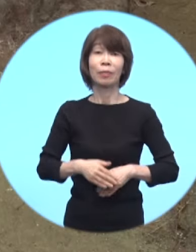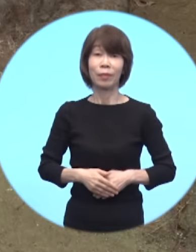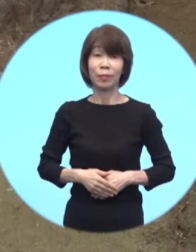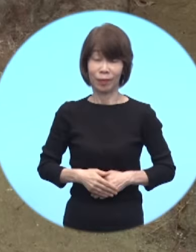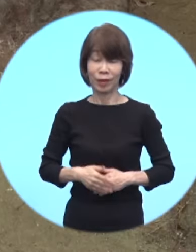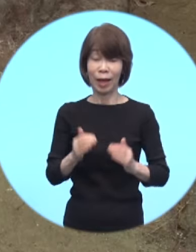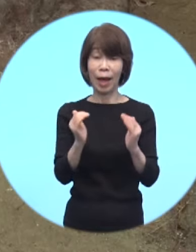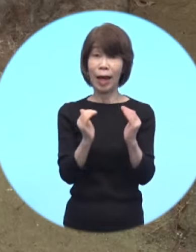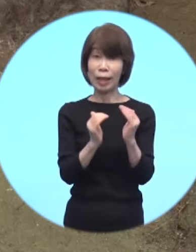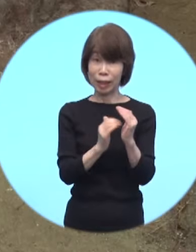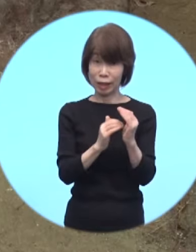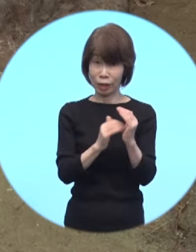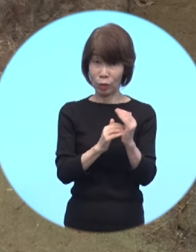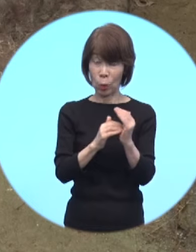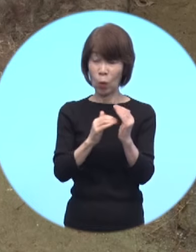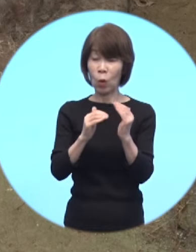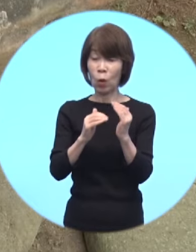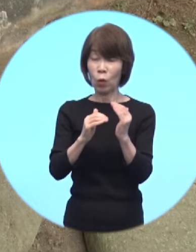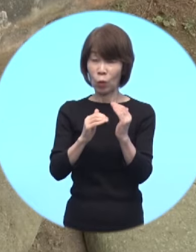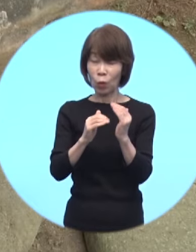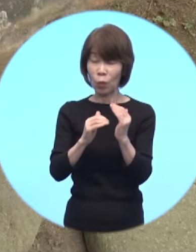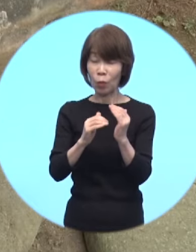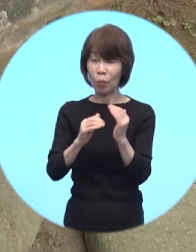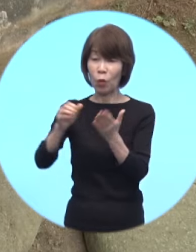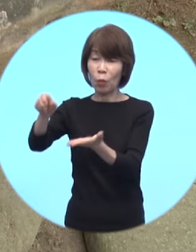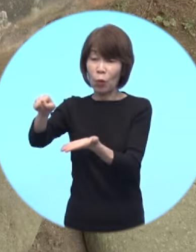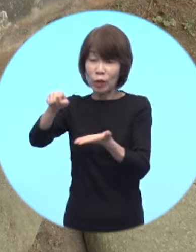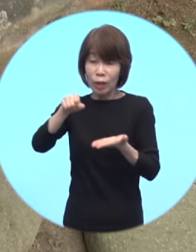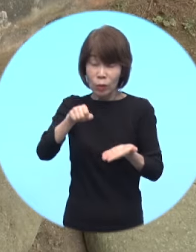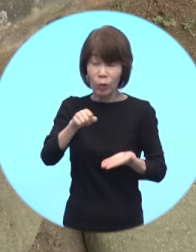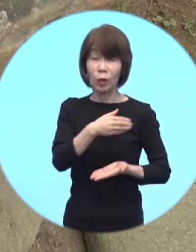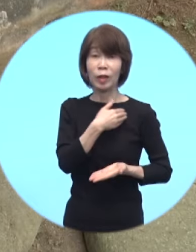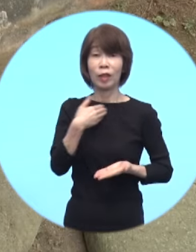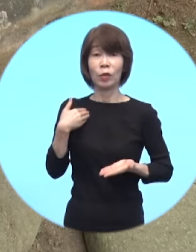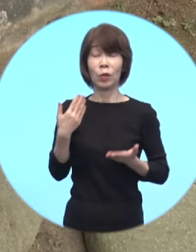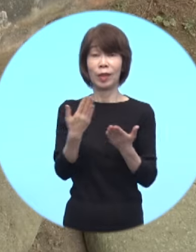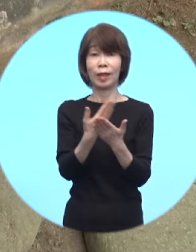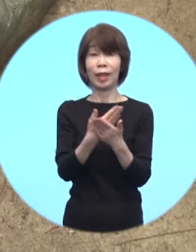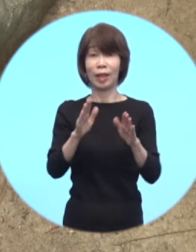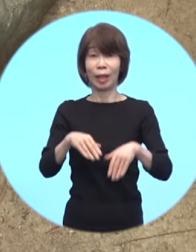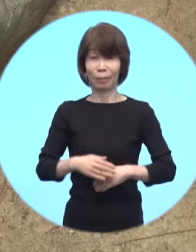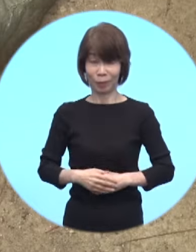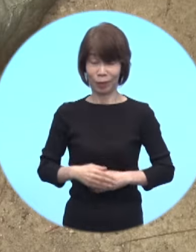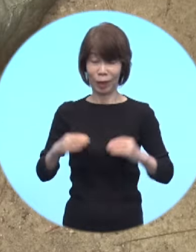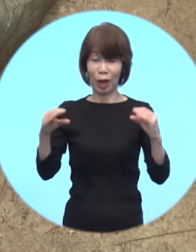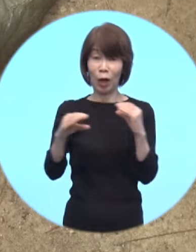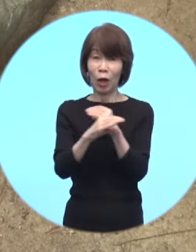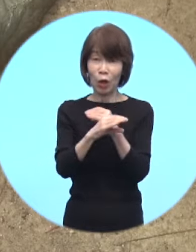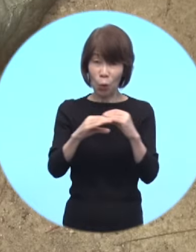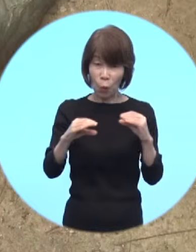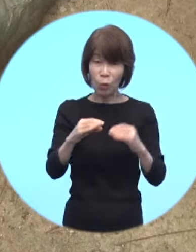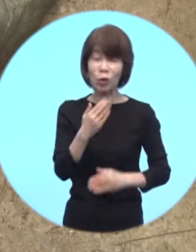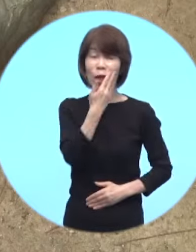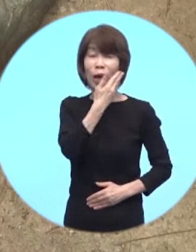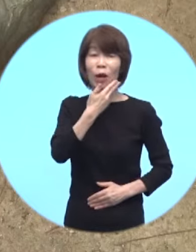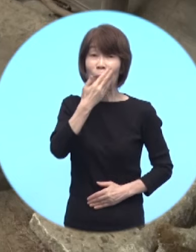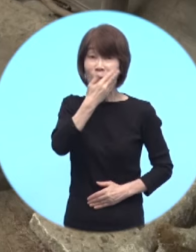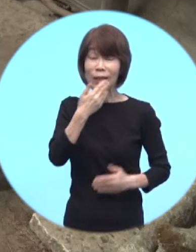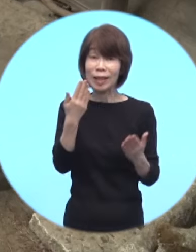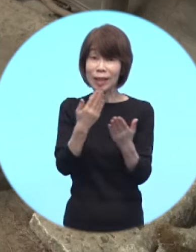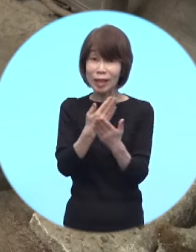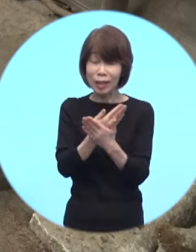く県外から持ってこれるようになった理由の一つかなというふうには思います。 交通網が発達した大正時代だ